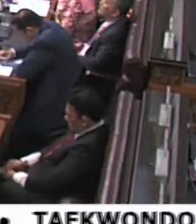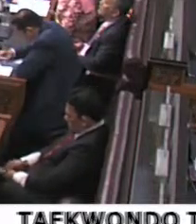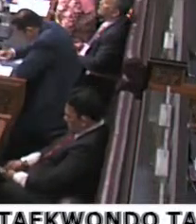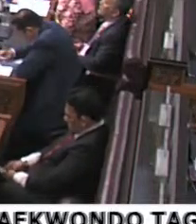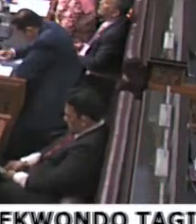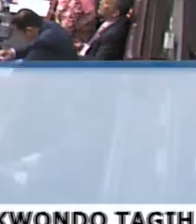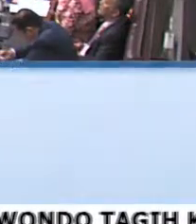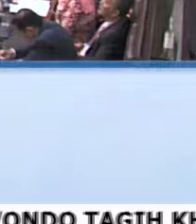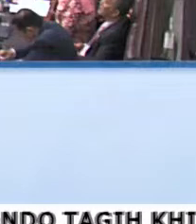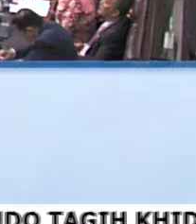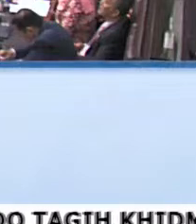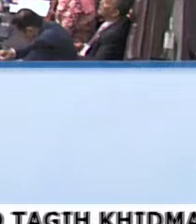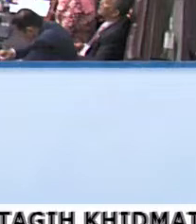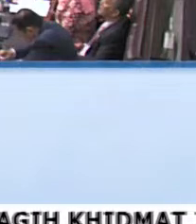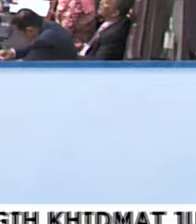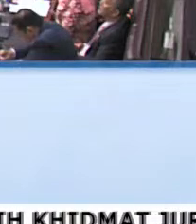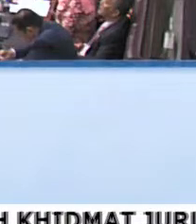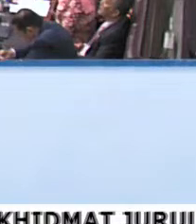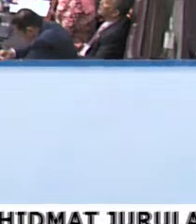lagi